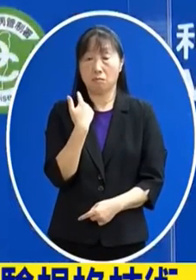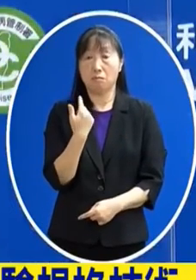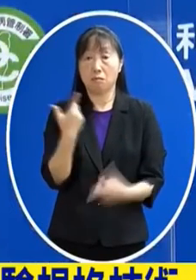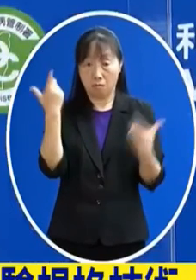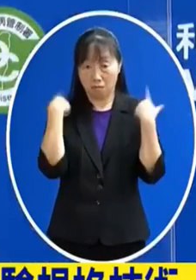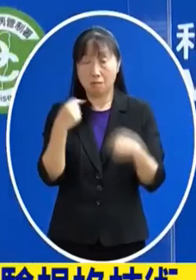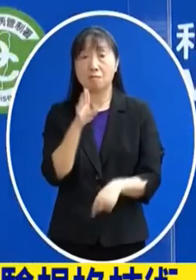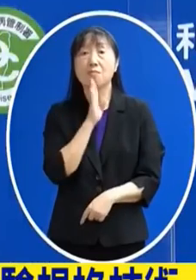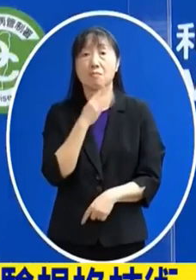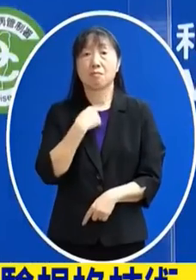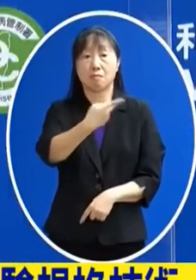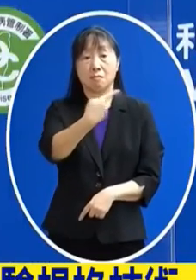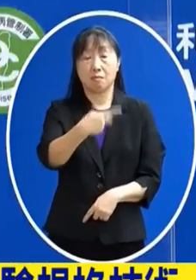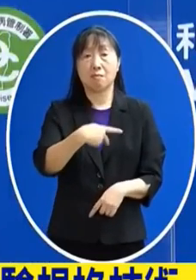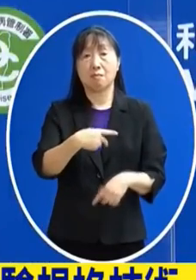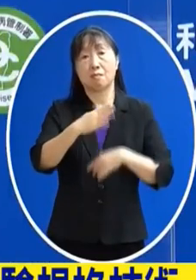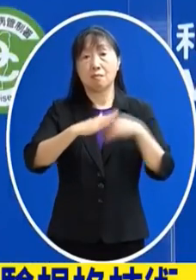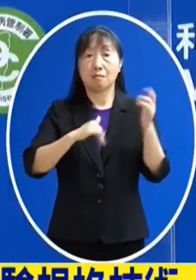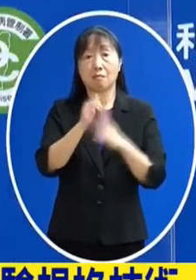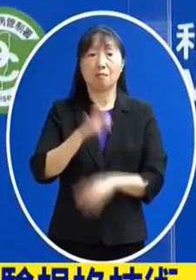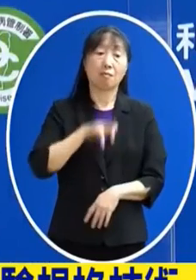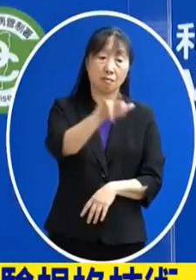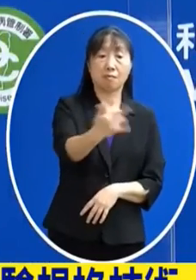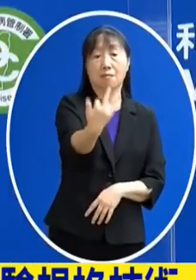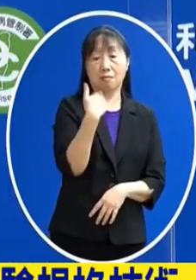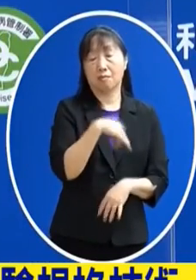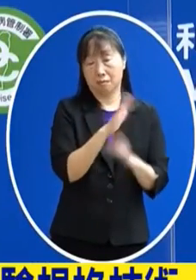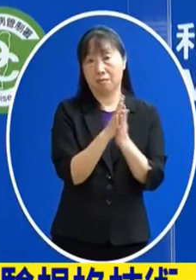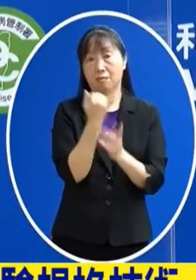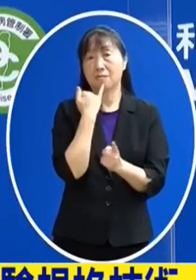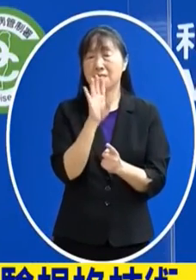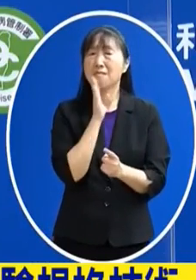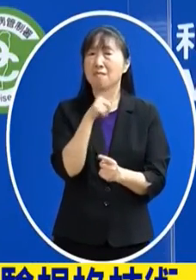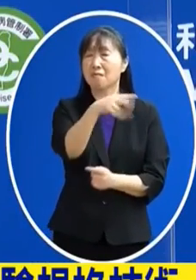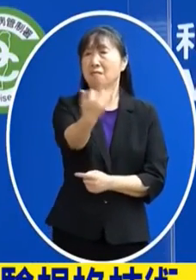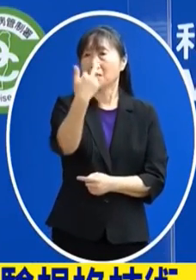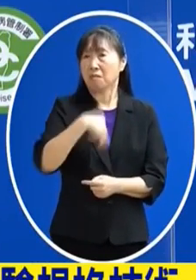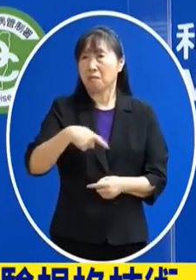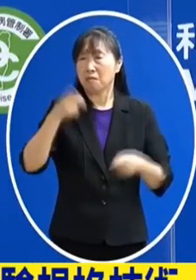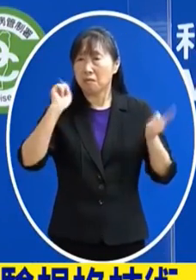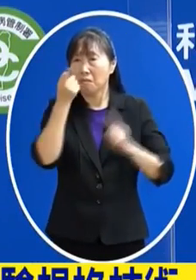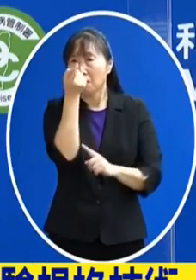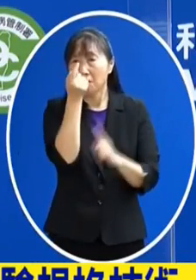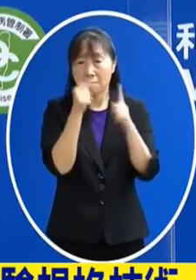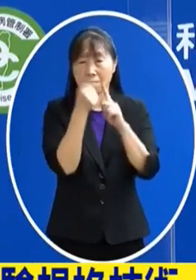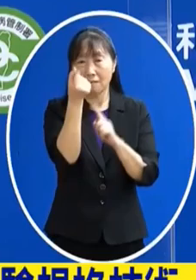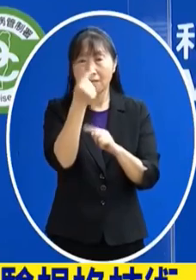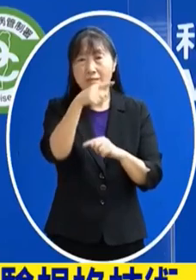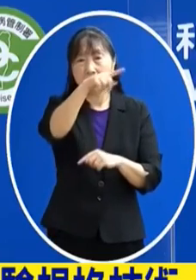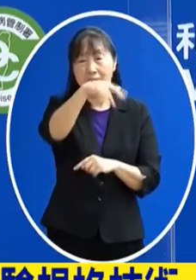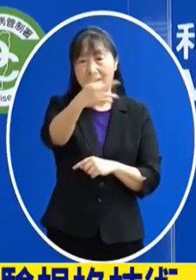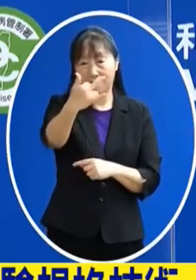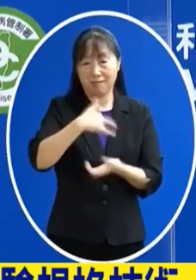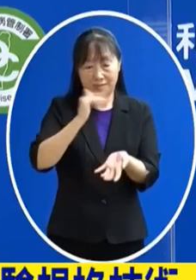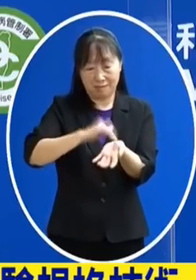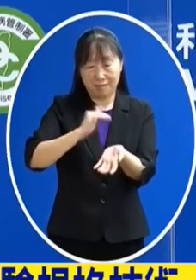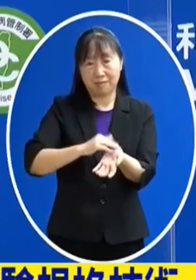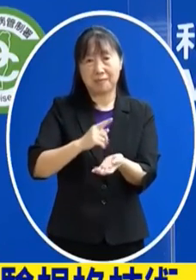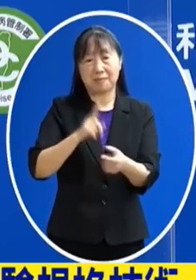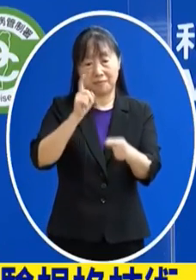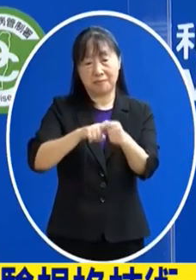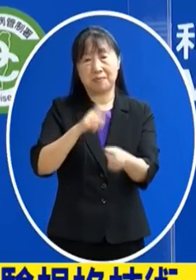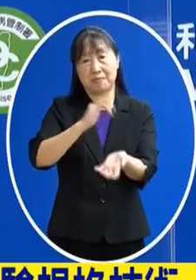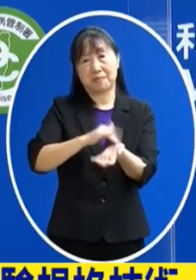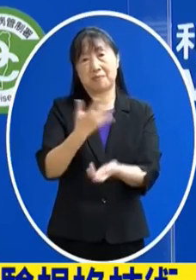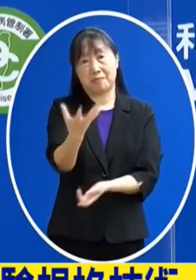是互惠的。不过他们来这边旅游大概比较少，他们来这边就医会比较多。